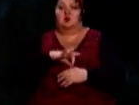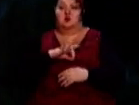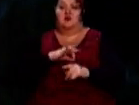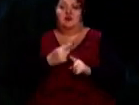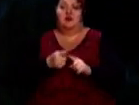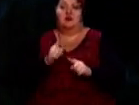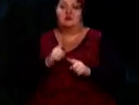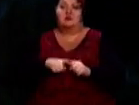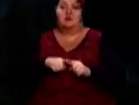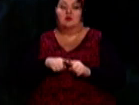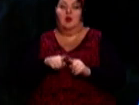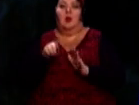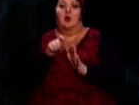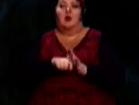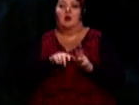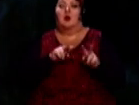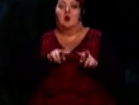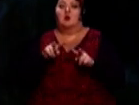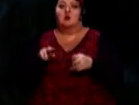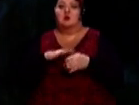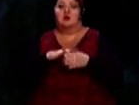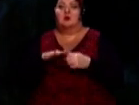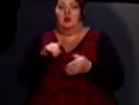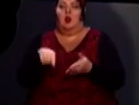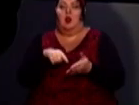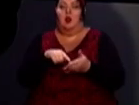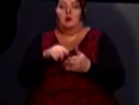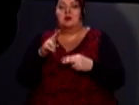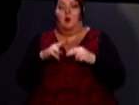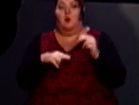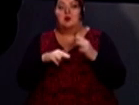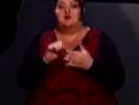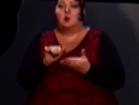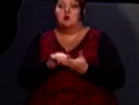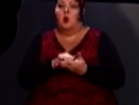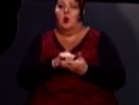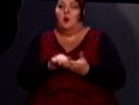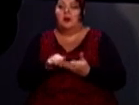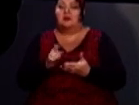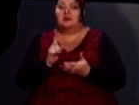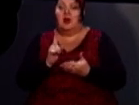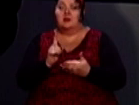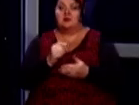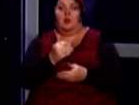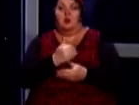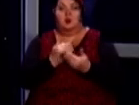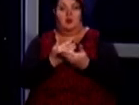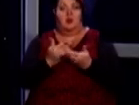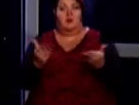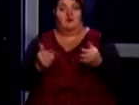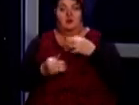це контроль за виконанням містобудівної документації. Ну, хотіла би вам сказати так,